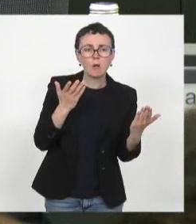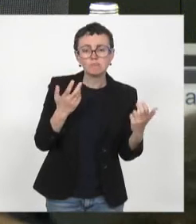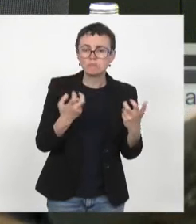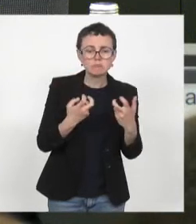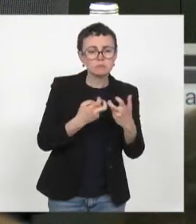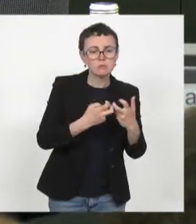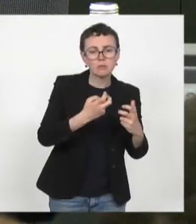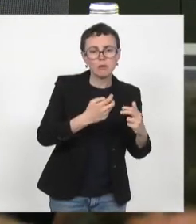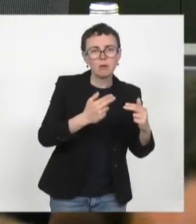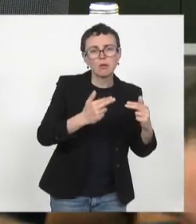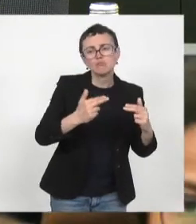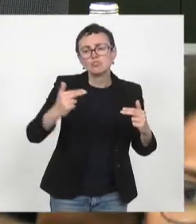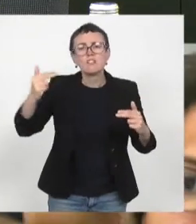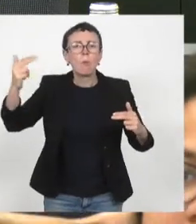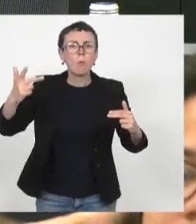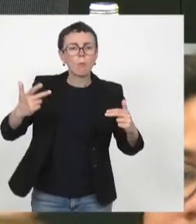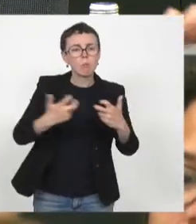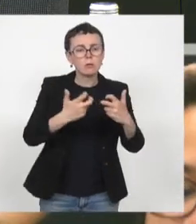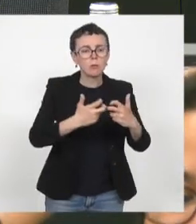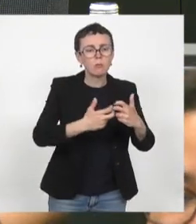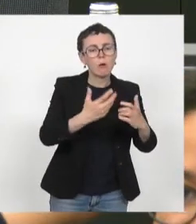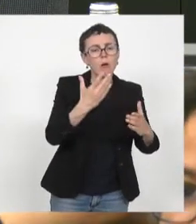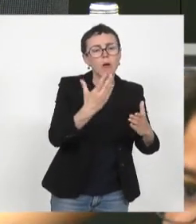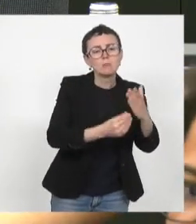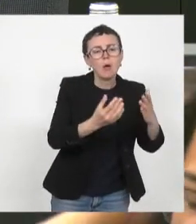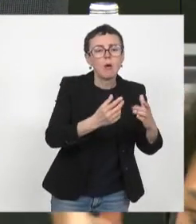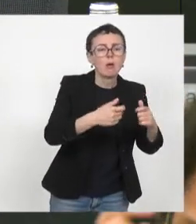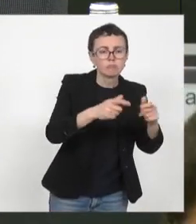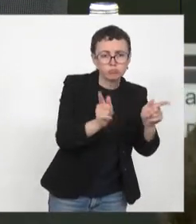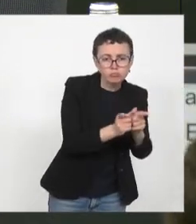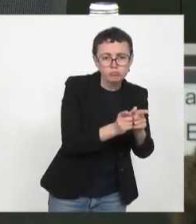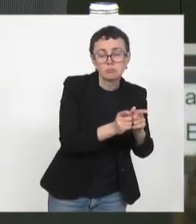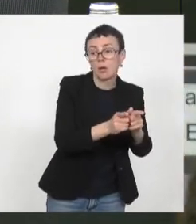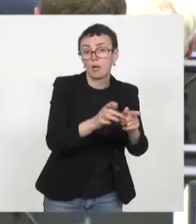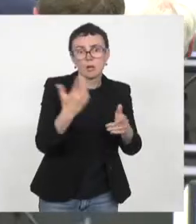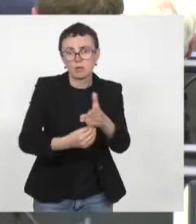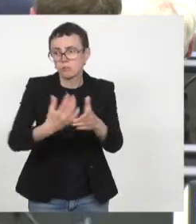exemple. Pour ces raisons, nous voterons contre cette délibération. Merci.